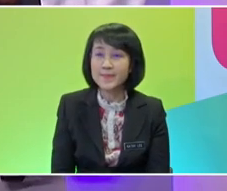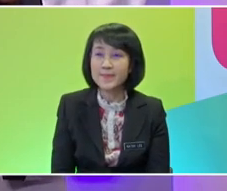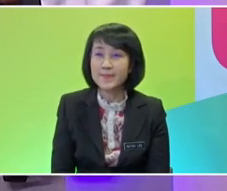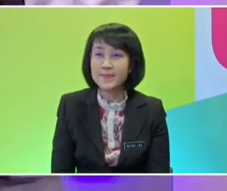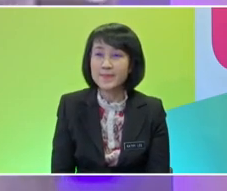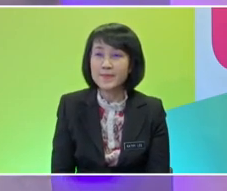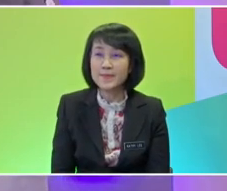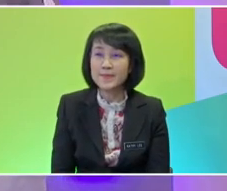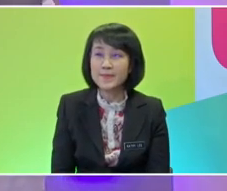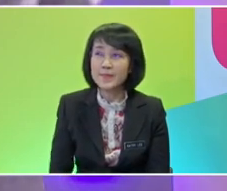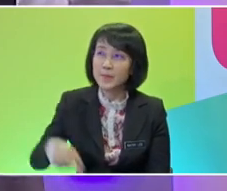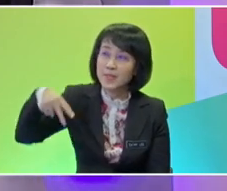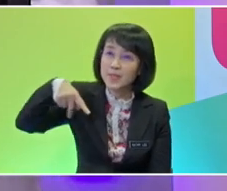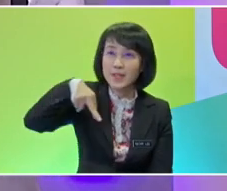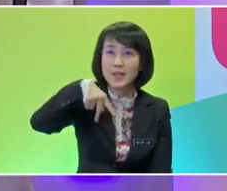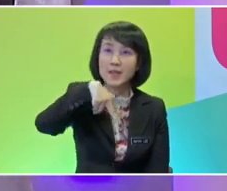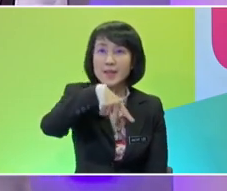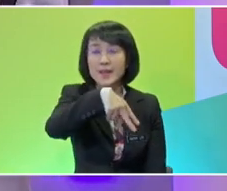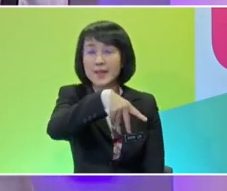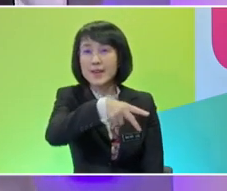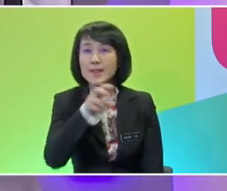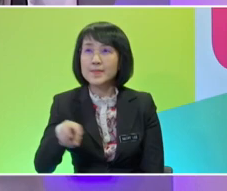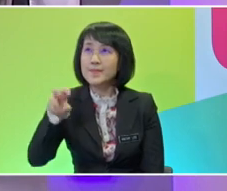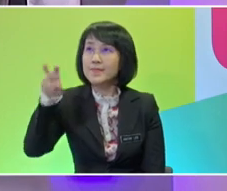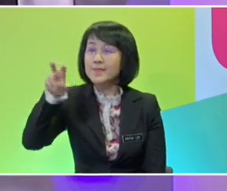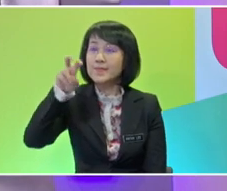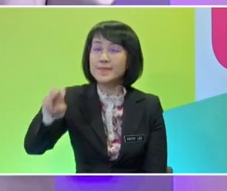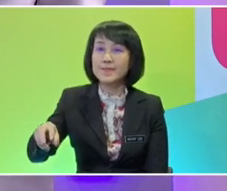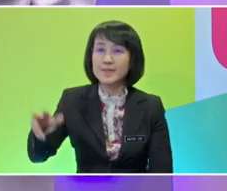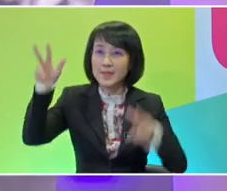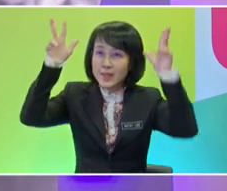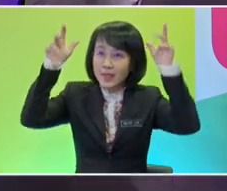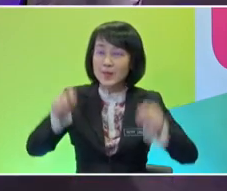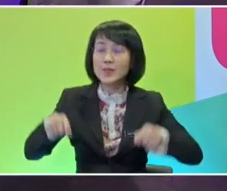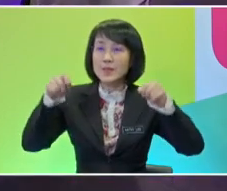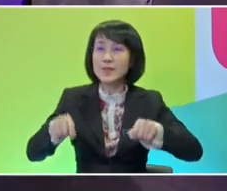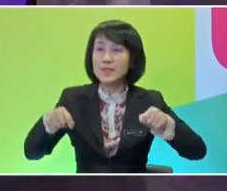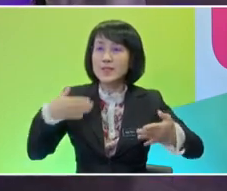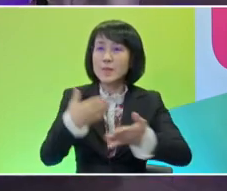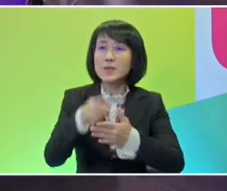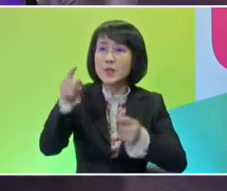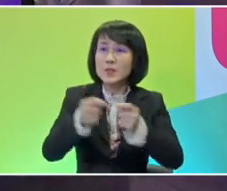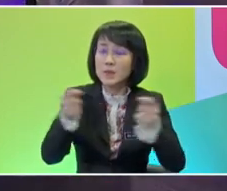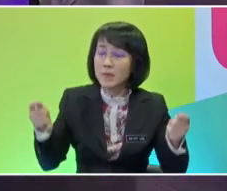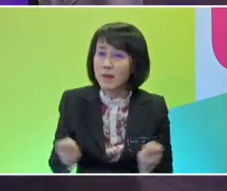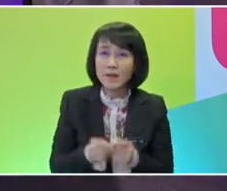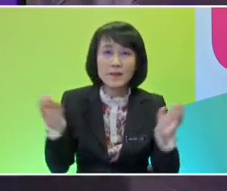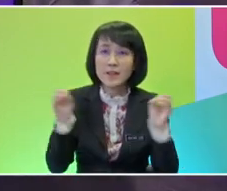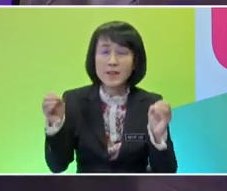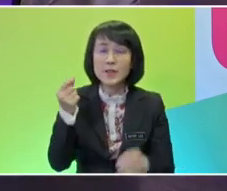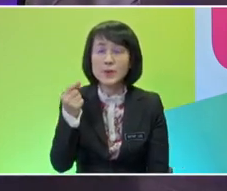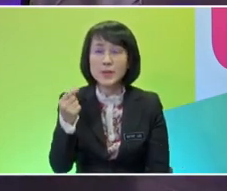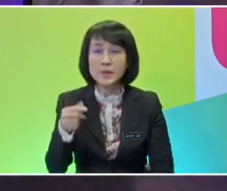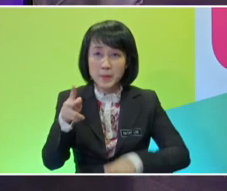dia dia berjalan dia dia mengembara naik budeg sampai satu tempat tapi dari duit dari duit tapi dia pakai pakaian seni dan